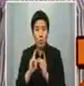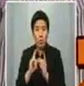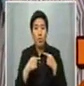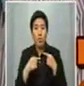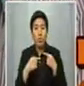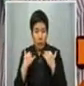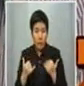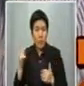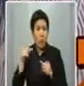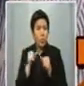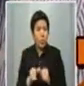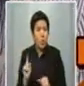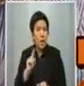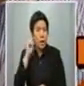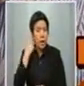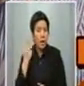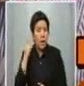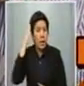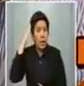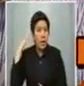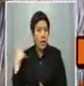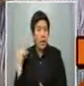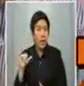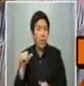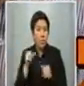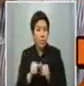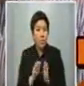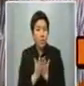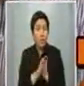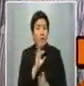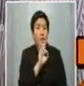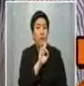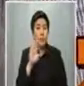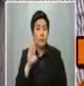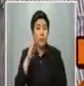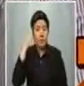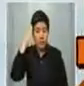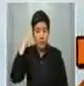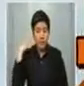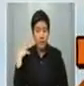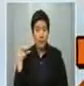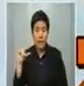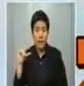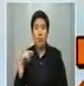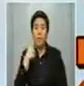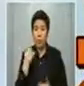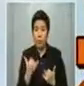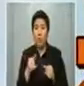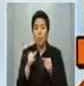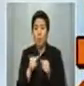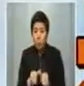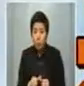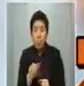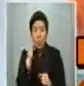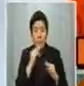ได้พูดคุยกัน ตอนนี้อยู่ที่ไหนคะคุณยิ่งลักษณ์ ตอนนี้เนี่ยมี Facebook ของอดีตนายกยิ่งลักษณ์นะครับโพสต์บอกว่าท่านแวะ